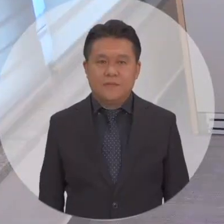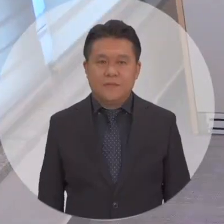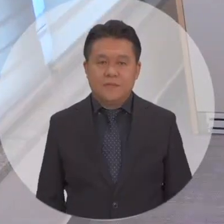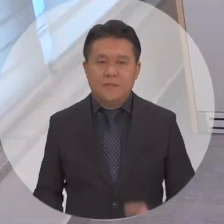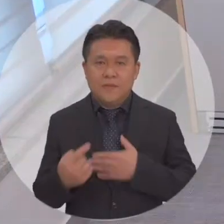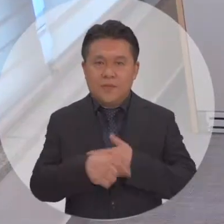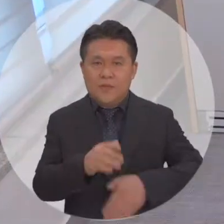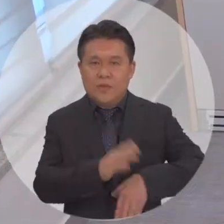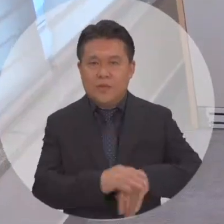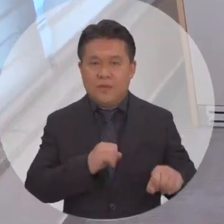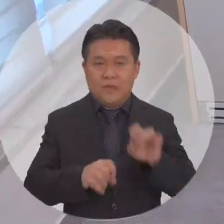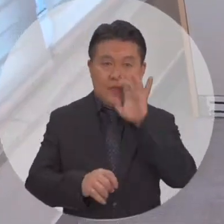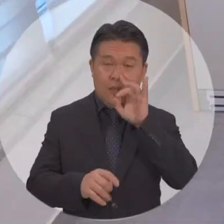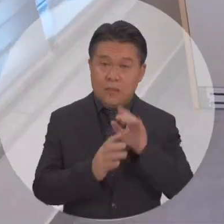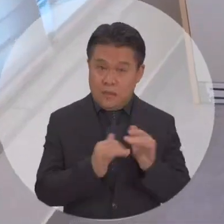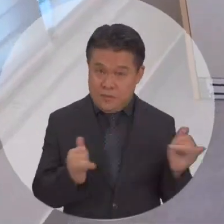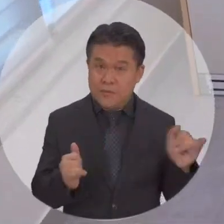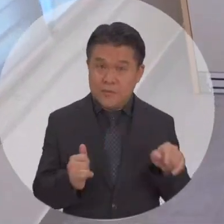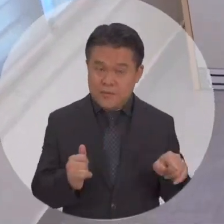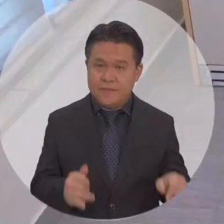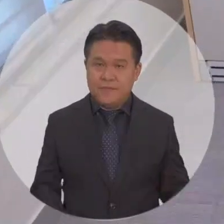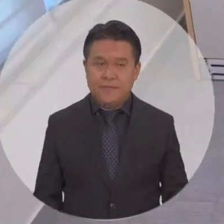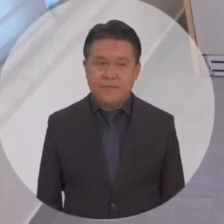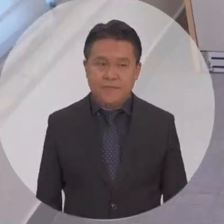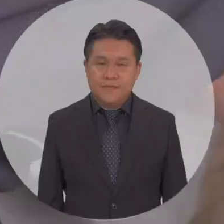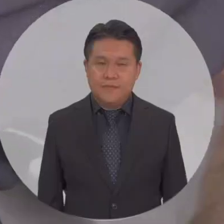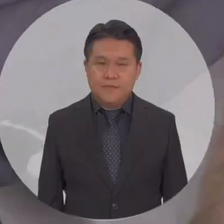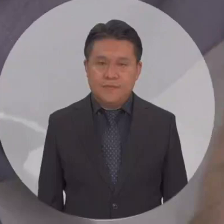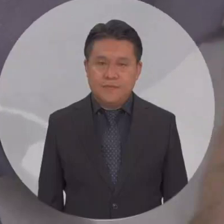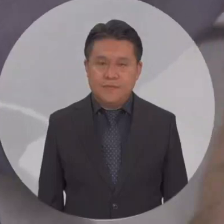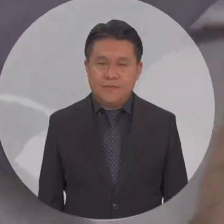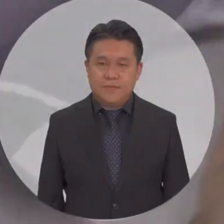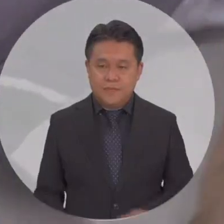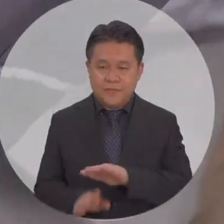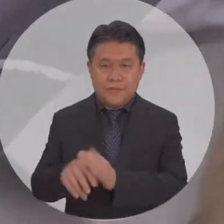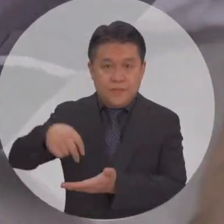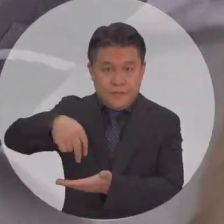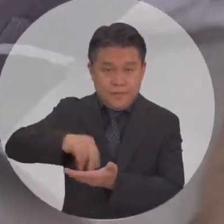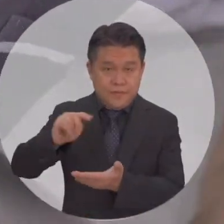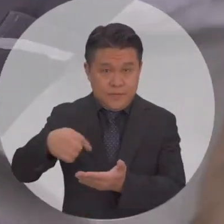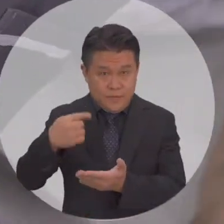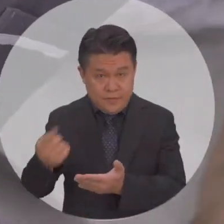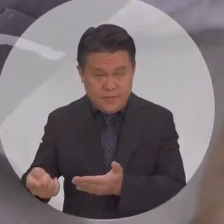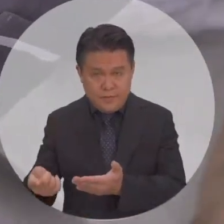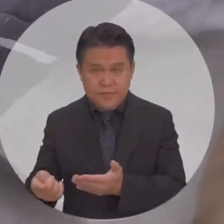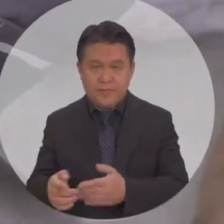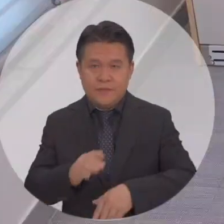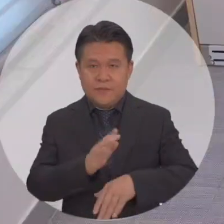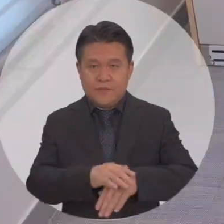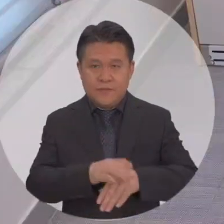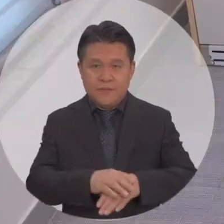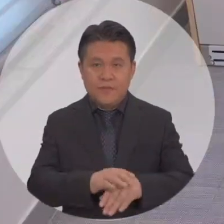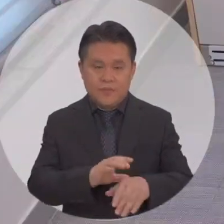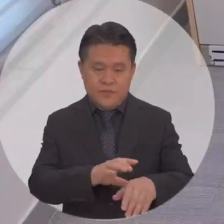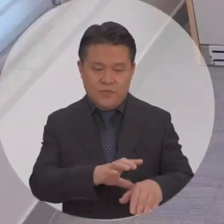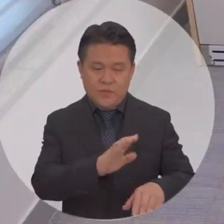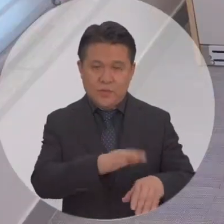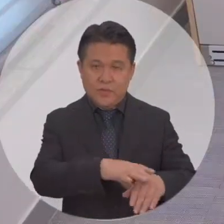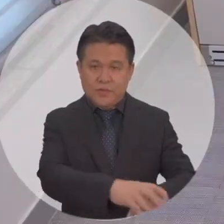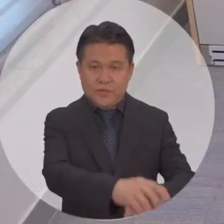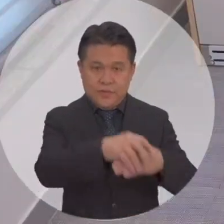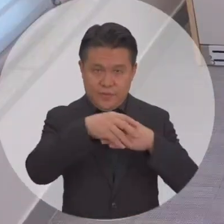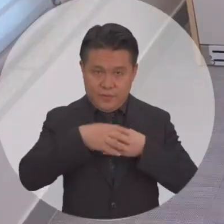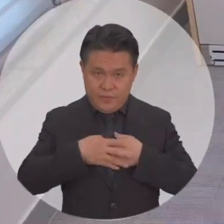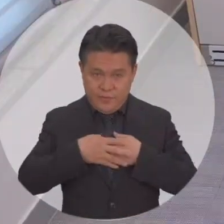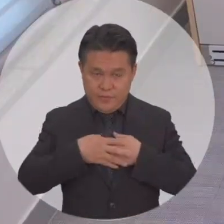몸 왼쪽 부분을 움직일 수 없는 경우입니다. 대상자의 오른쪽에 서서 대상자의 왼쪽 손을